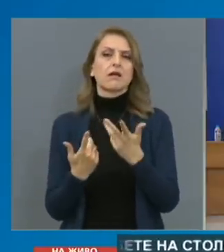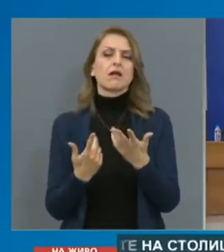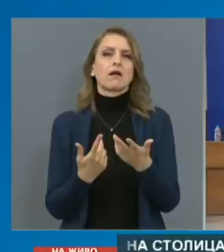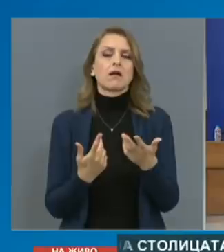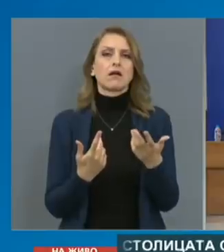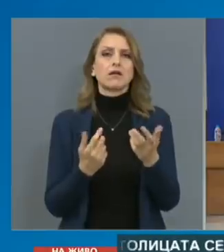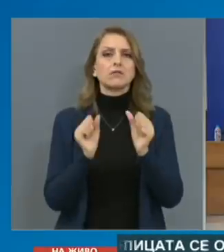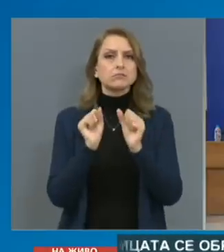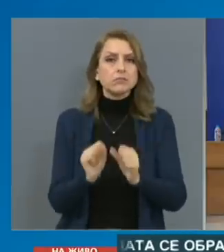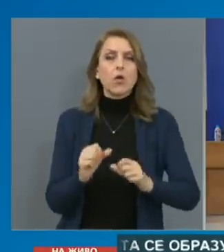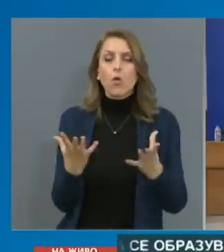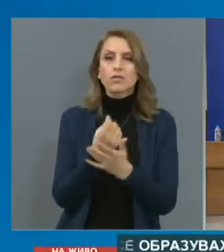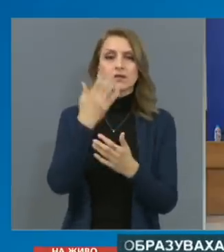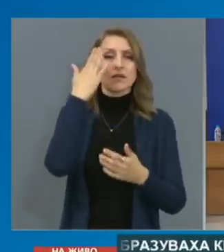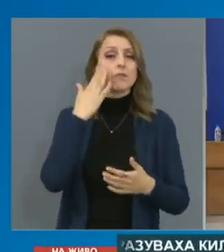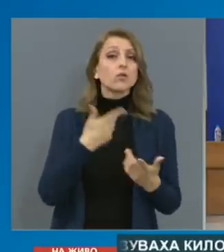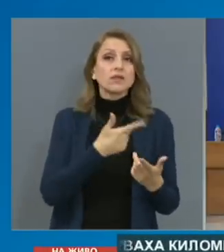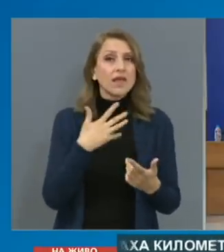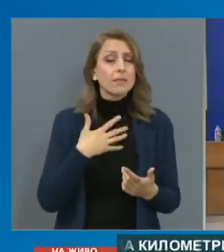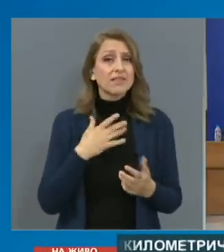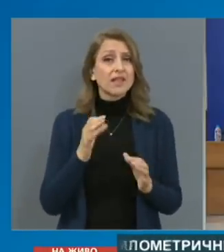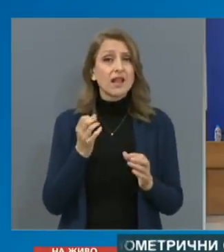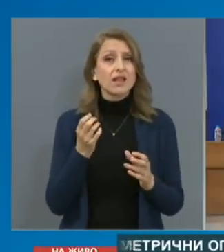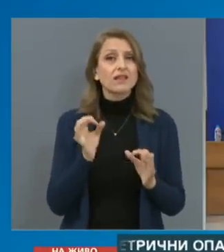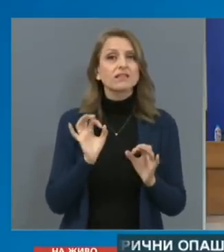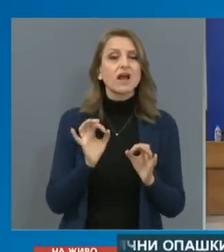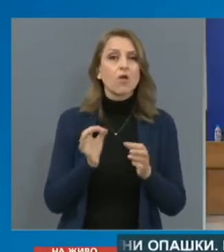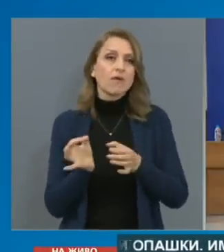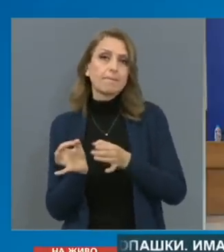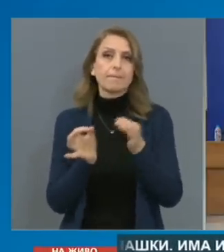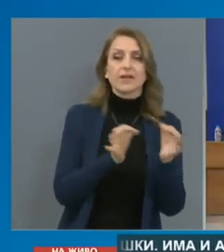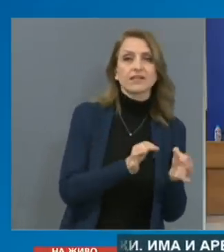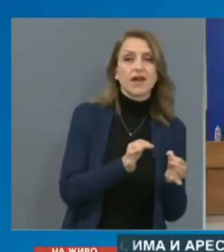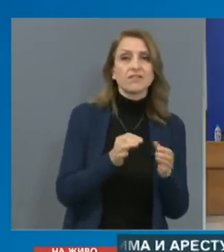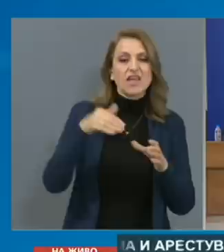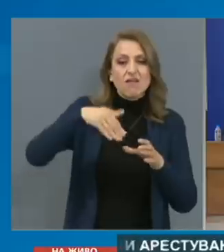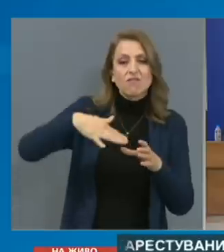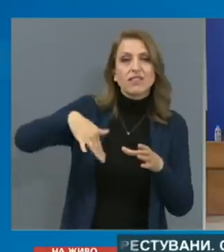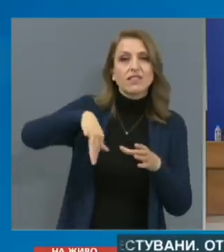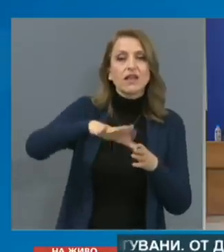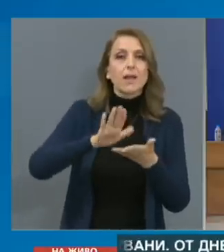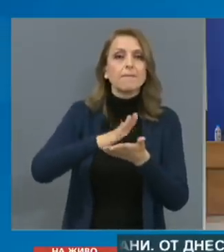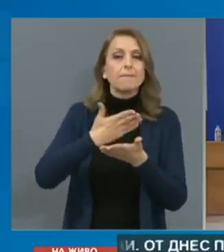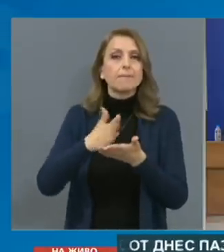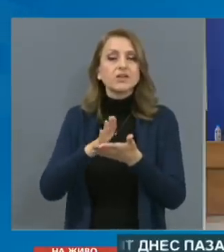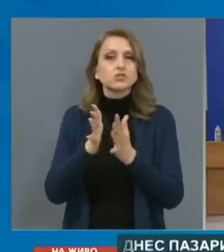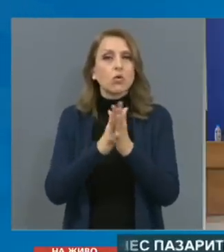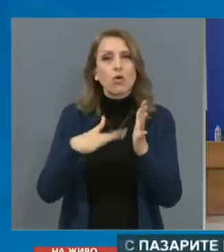на COVID-19. Има ли вече случаи на такова предаване у нас? Т.е. предава ли се вътрешно между хора, които нямат